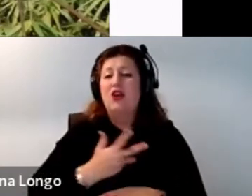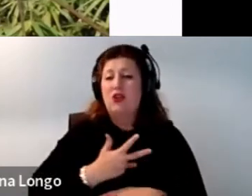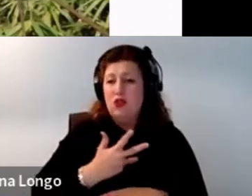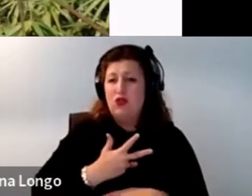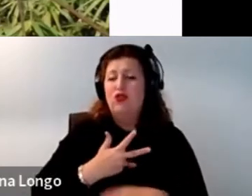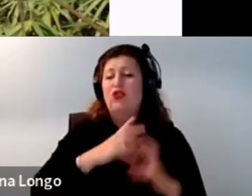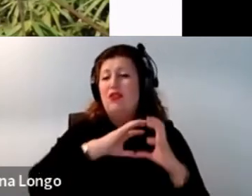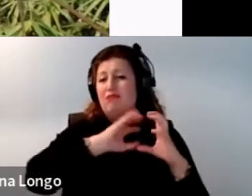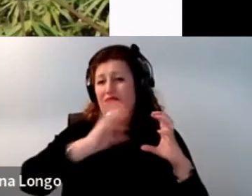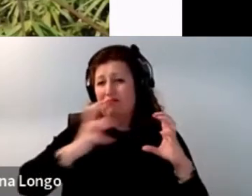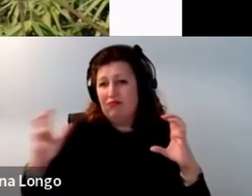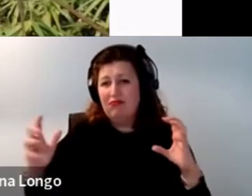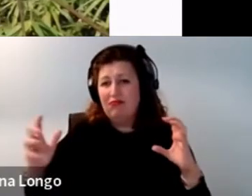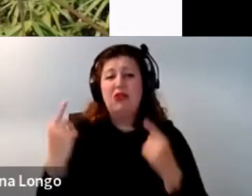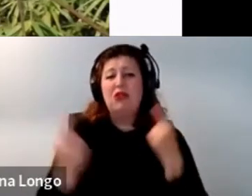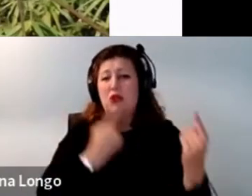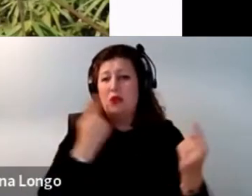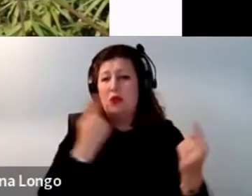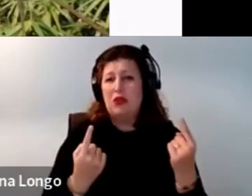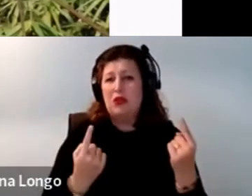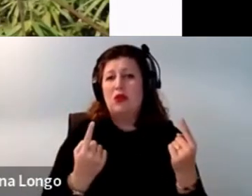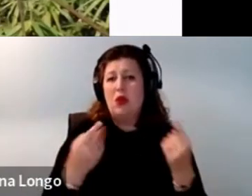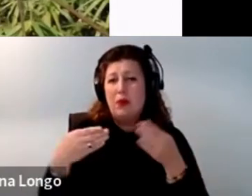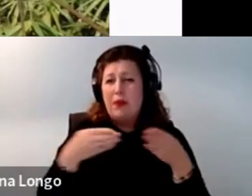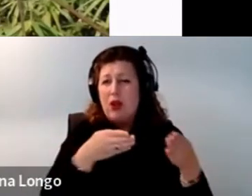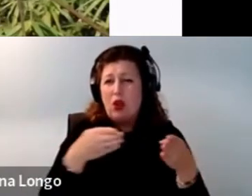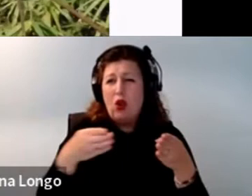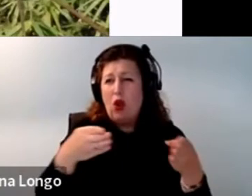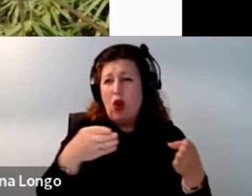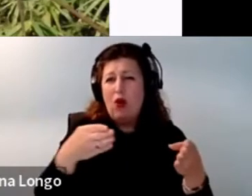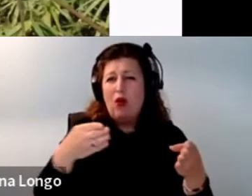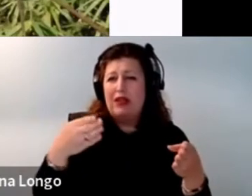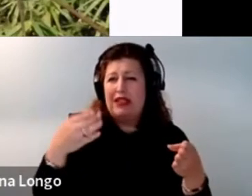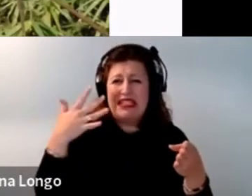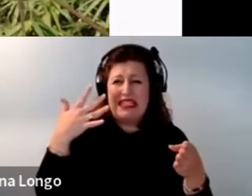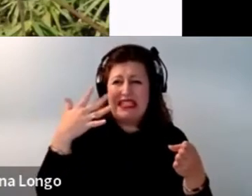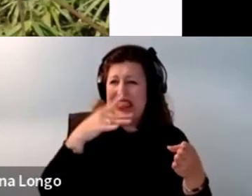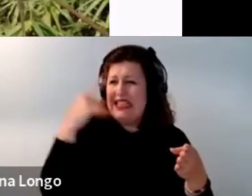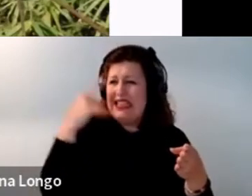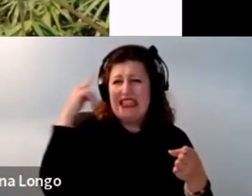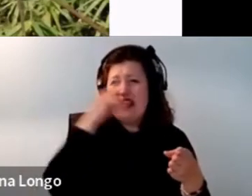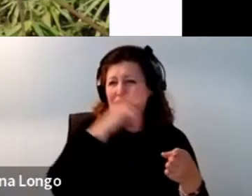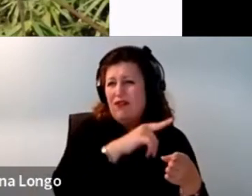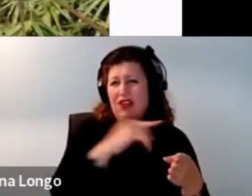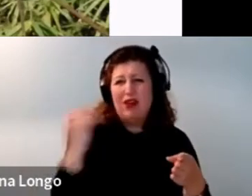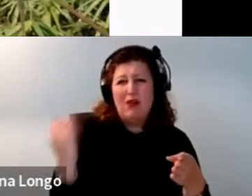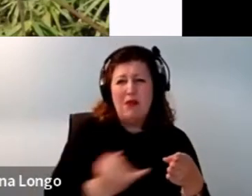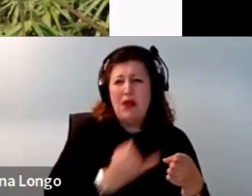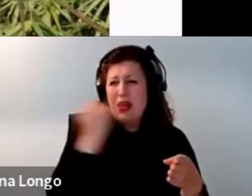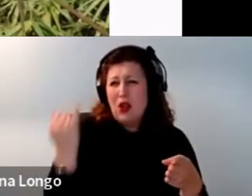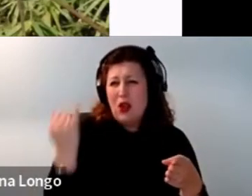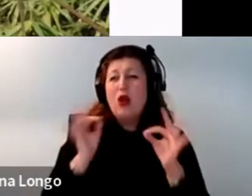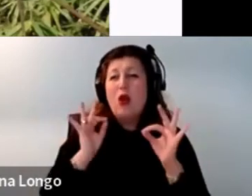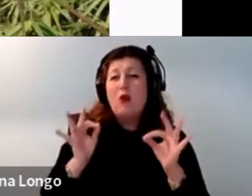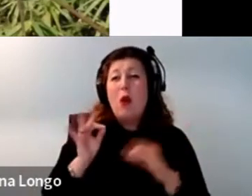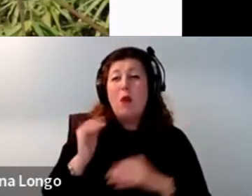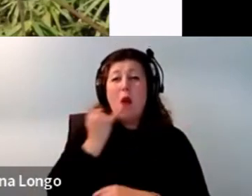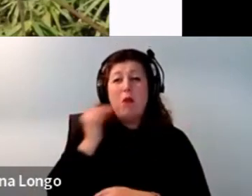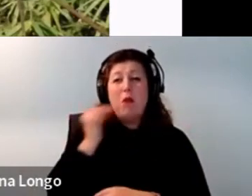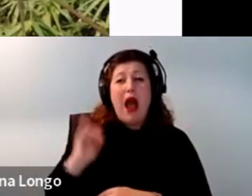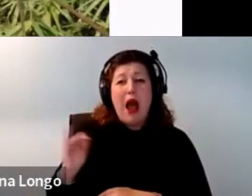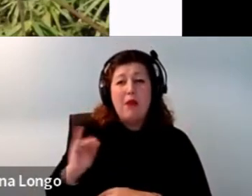occorre affrontare dei percorsi che sono particolarmente difficili già per dei bambini